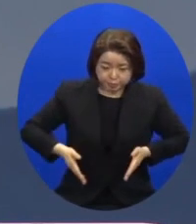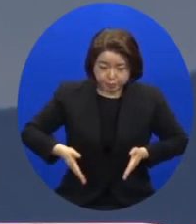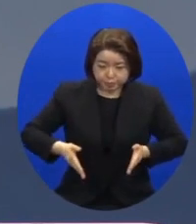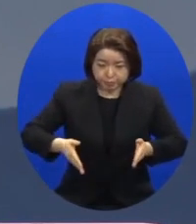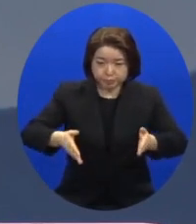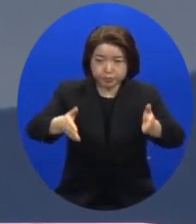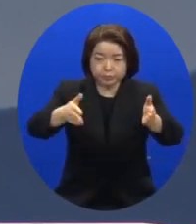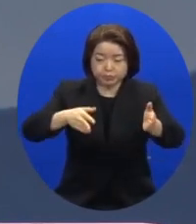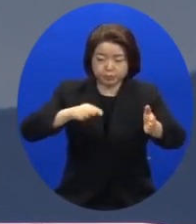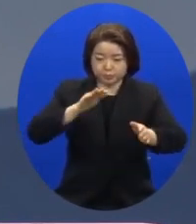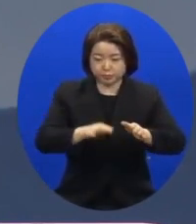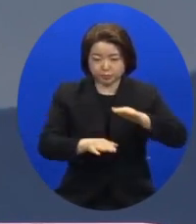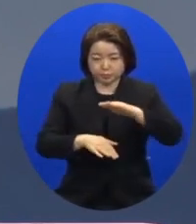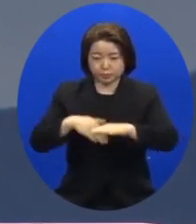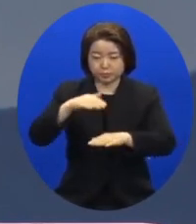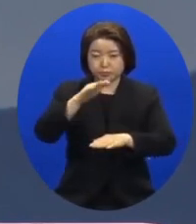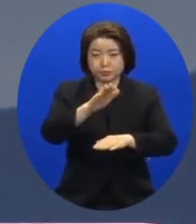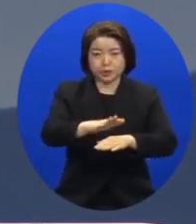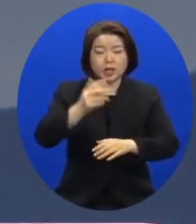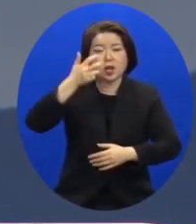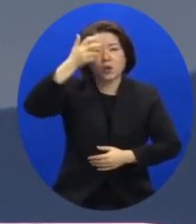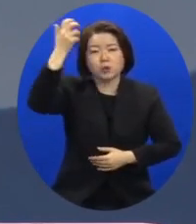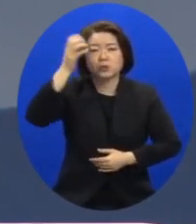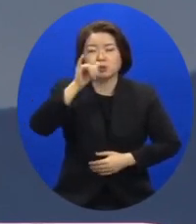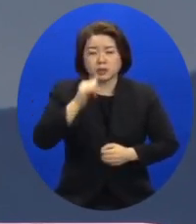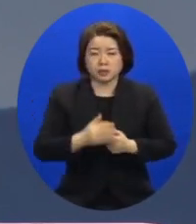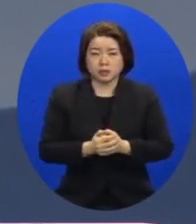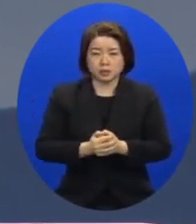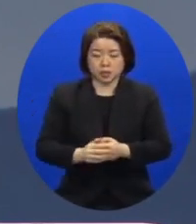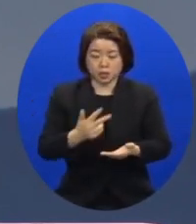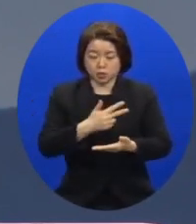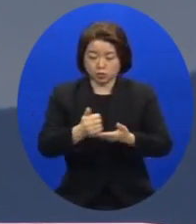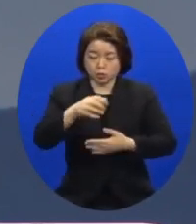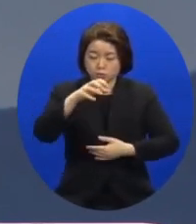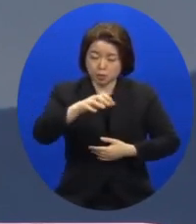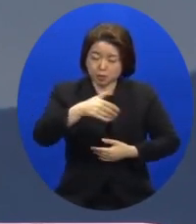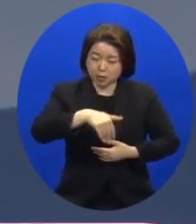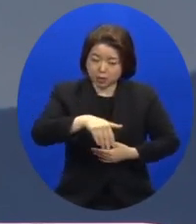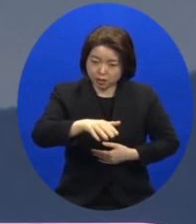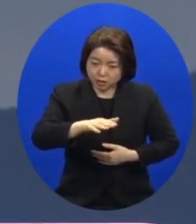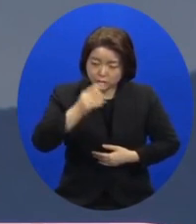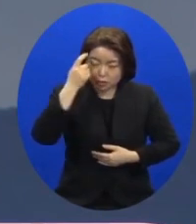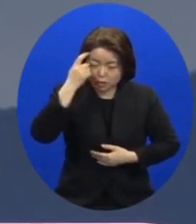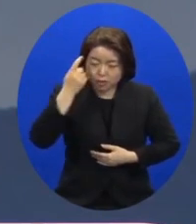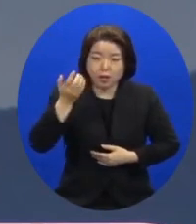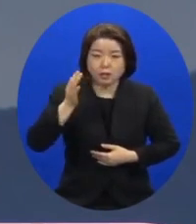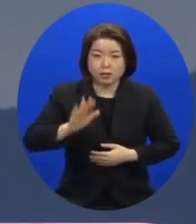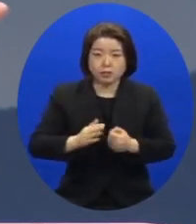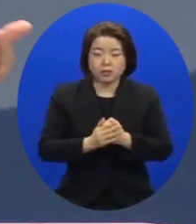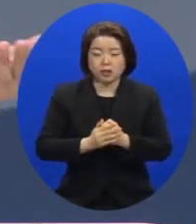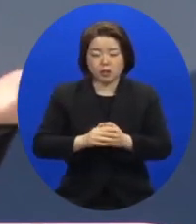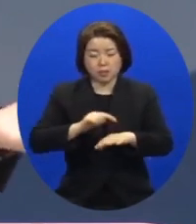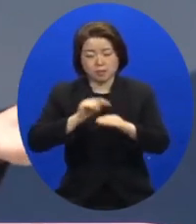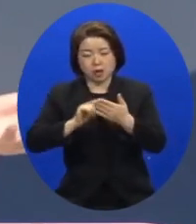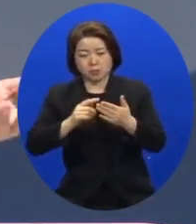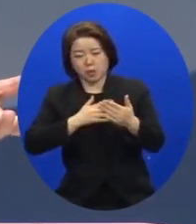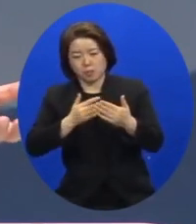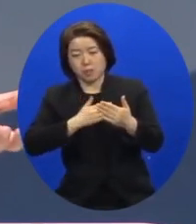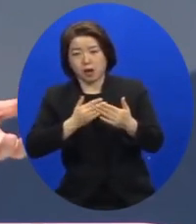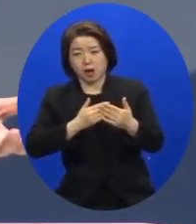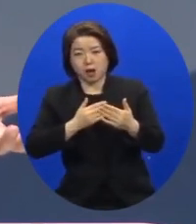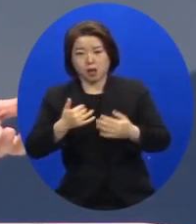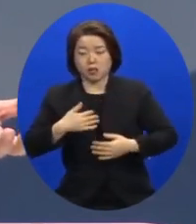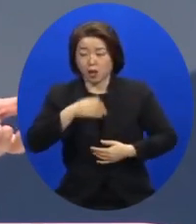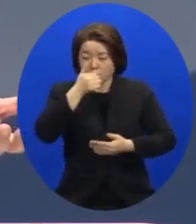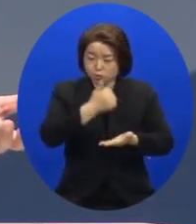쭉 걸어 가는 꿈을 꾸었습니다 주님 앞에 간다고 생각하는데 어떻게 그렇게 두려운지 저는 무슨 죄 짓고 산 거